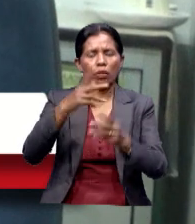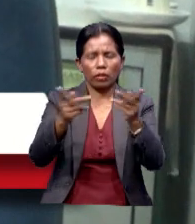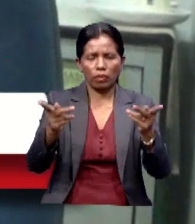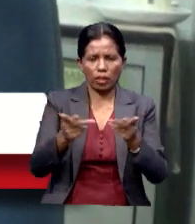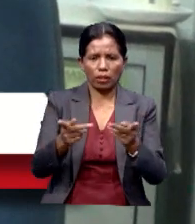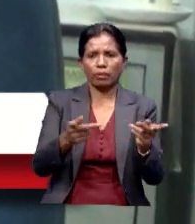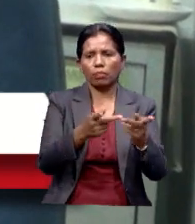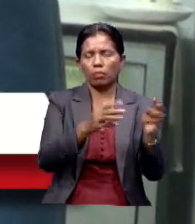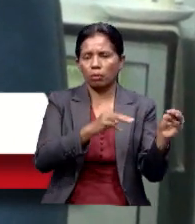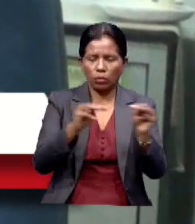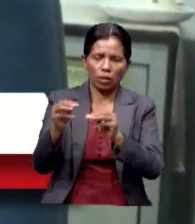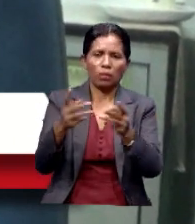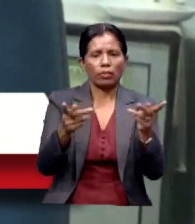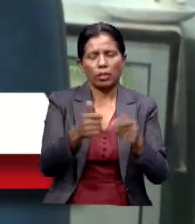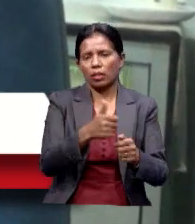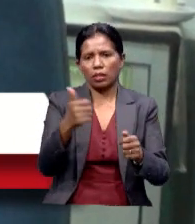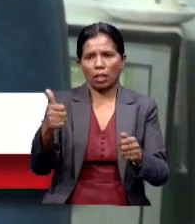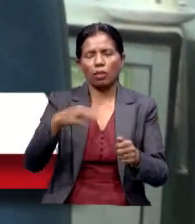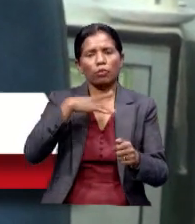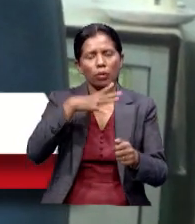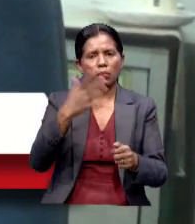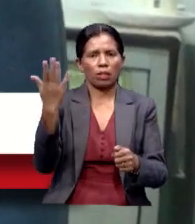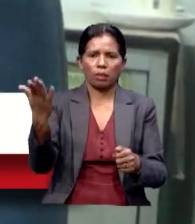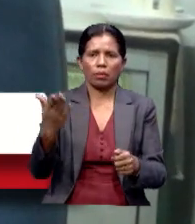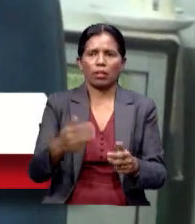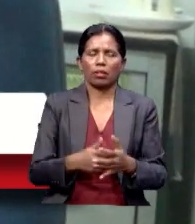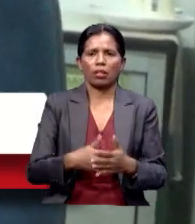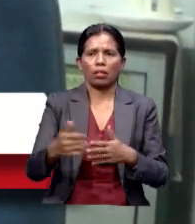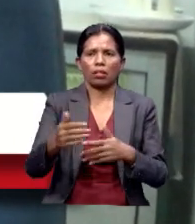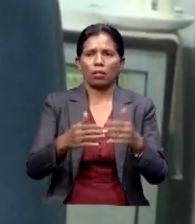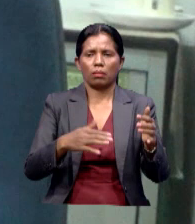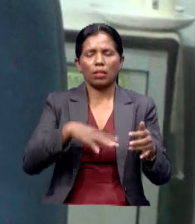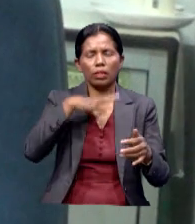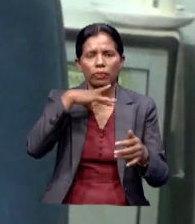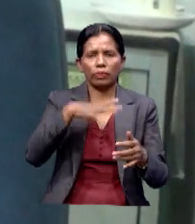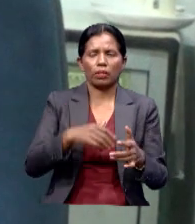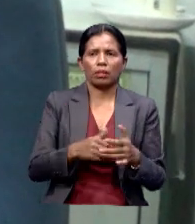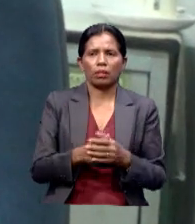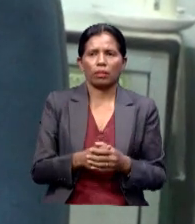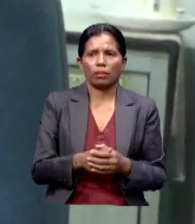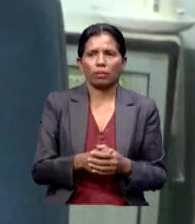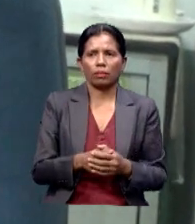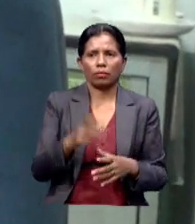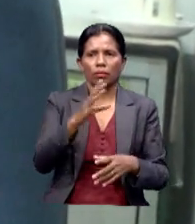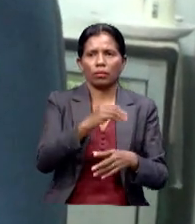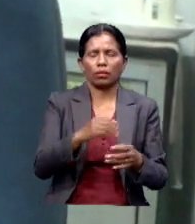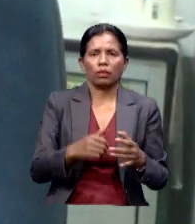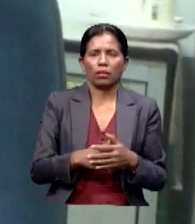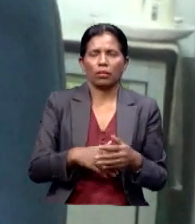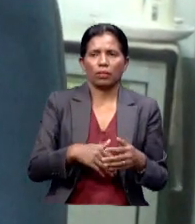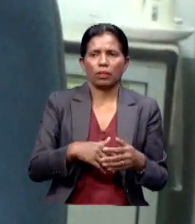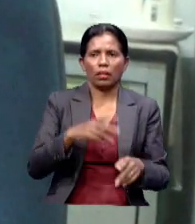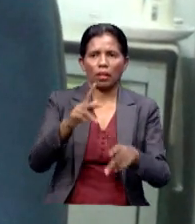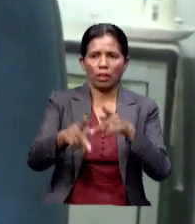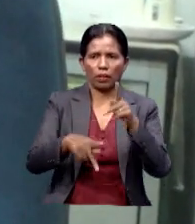selo tamba lixeiro mo si renova depois da la rumo mos a viatura ska ne é